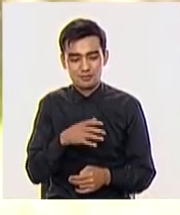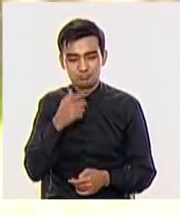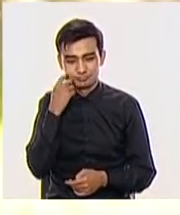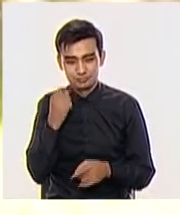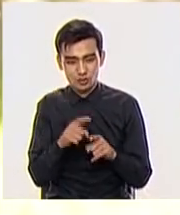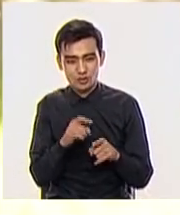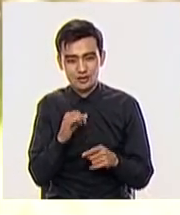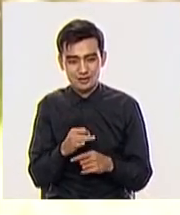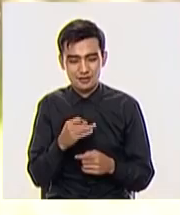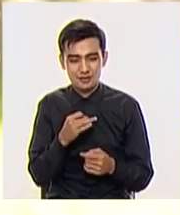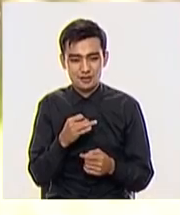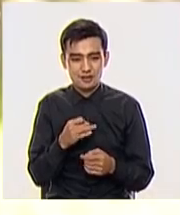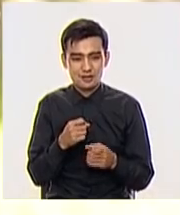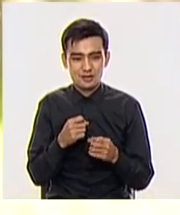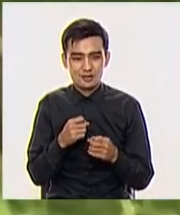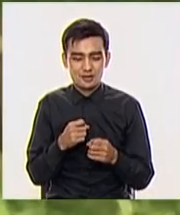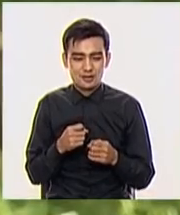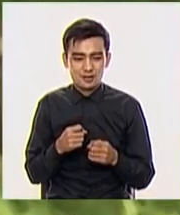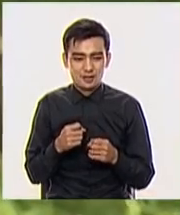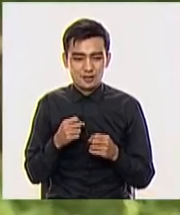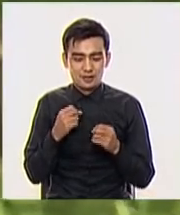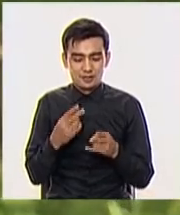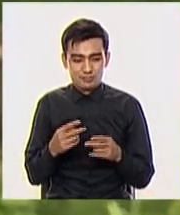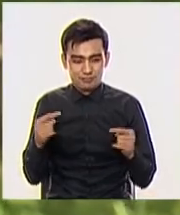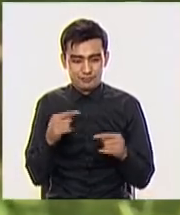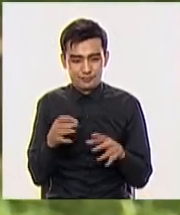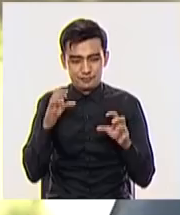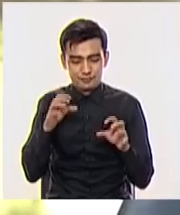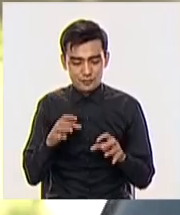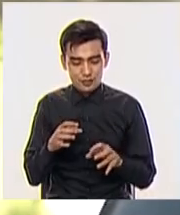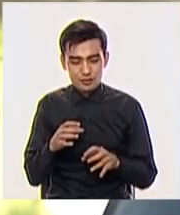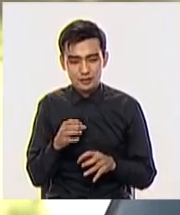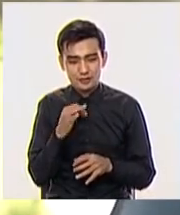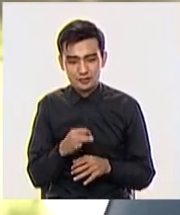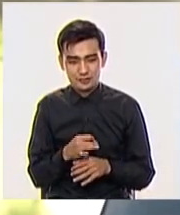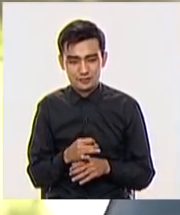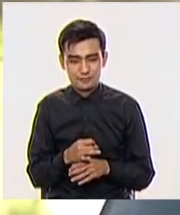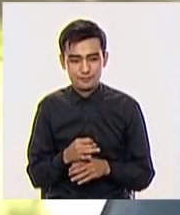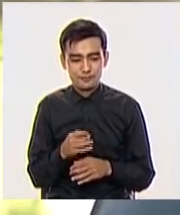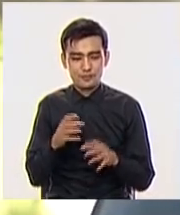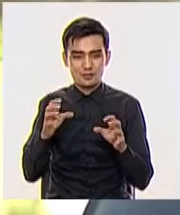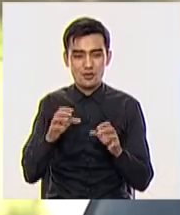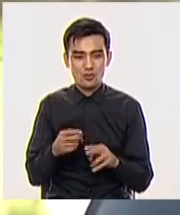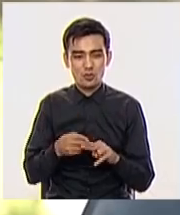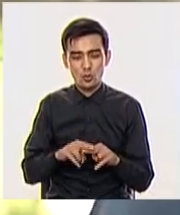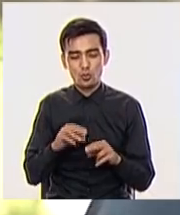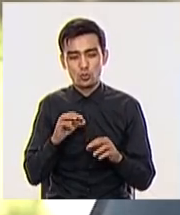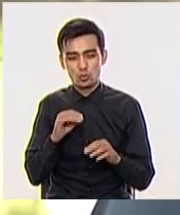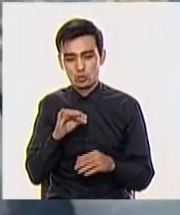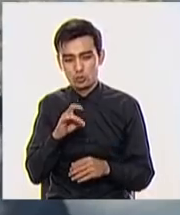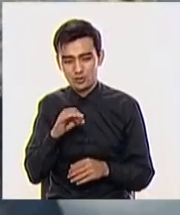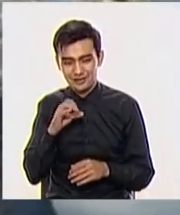пайдаланып ой сүйүүдү мүлдөм заңга кайшы. Буйрукта заңгерлердин, юристтердин колу